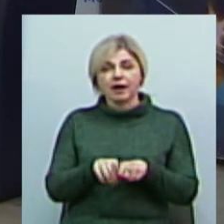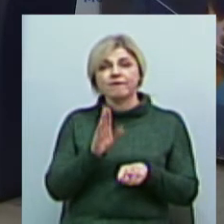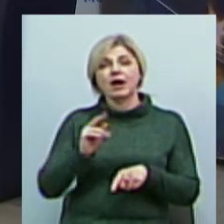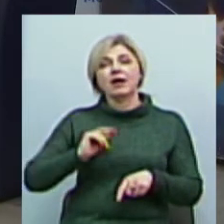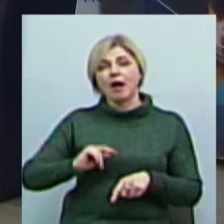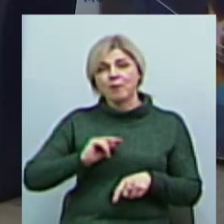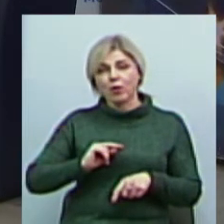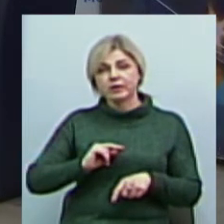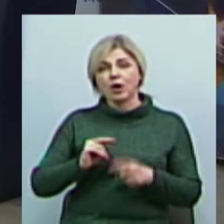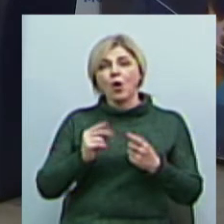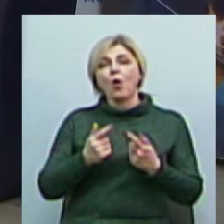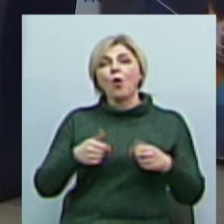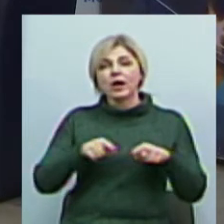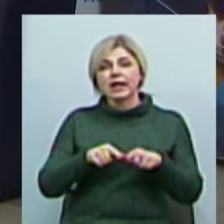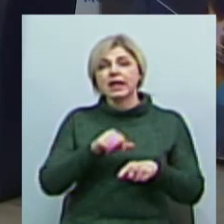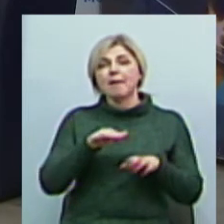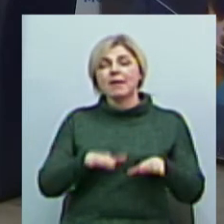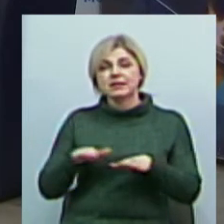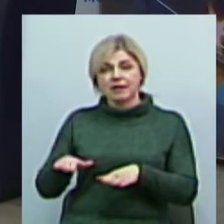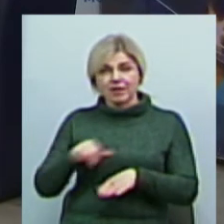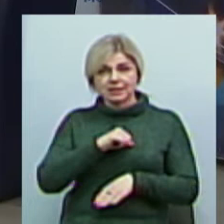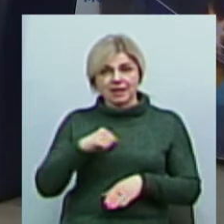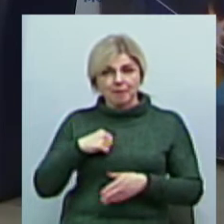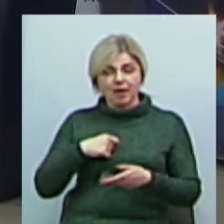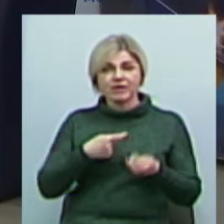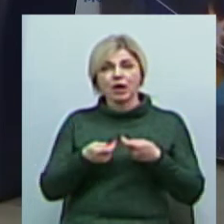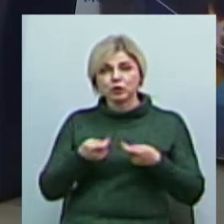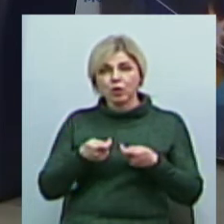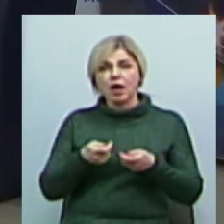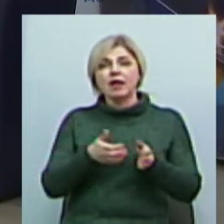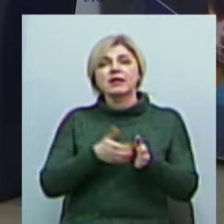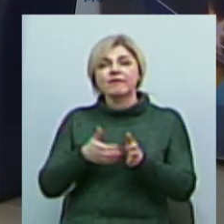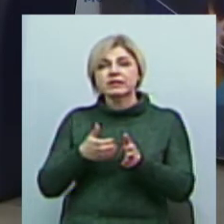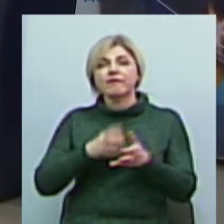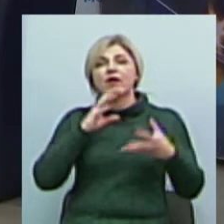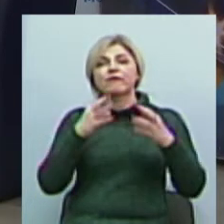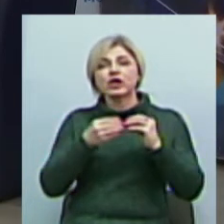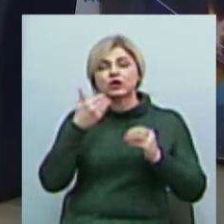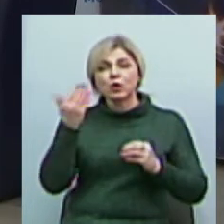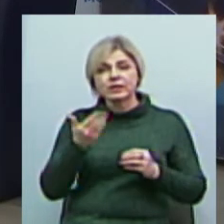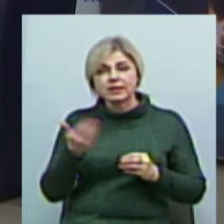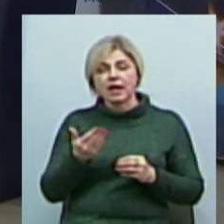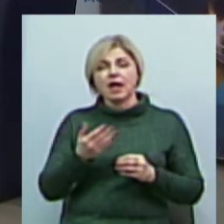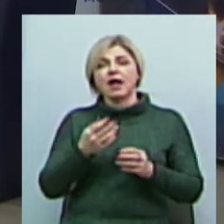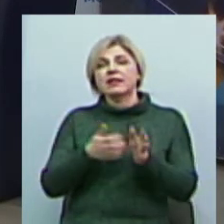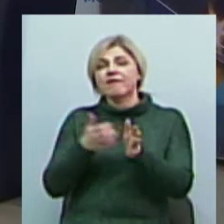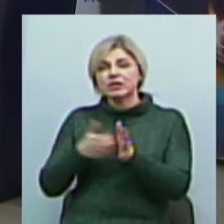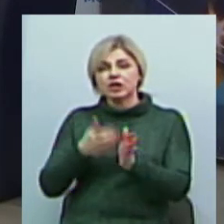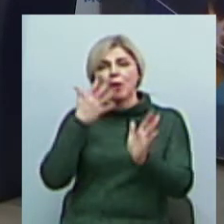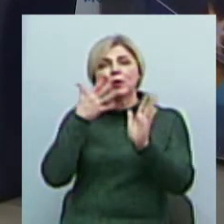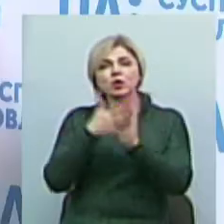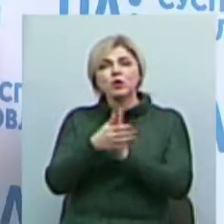роботі органів місцевого самоврядування, що не вистачає звітності, не вистачає прозорості бюджетних